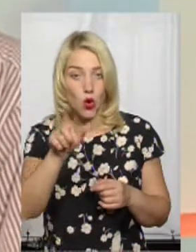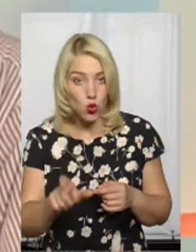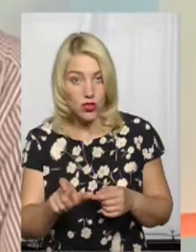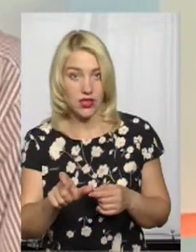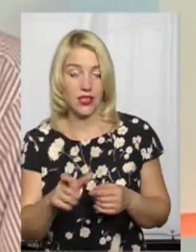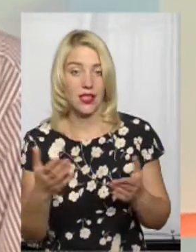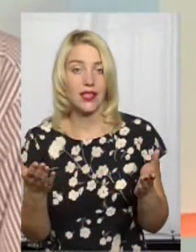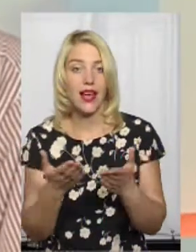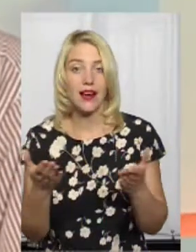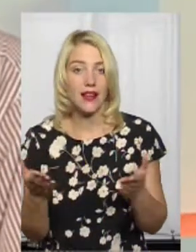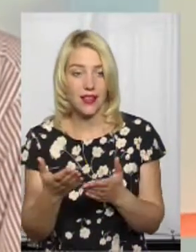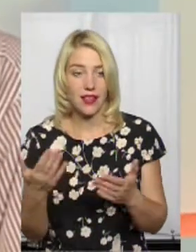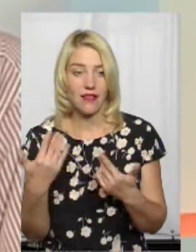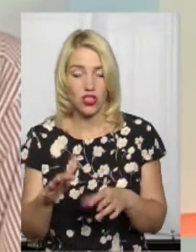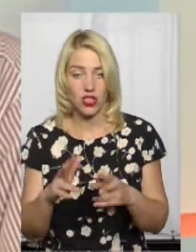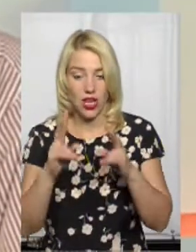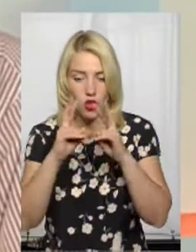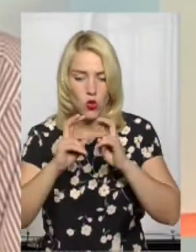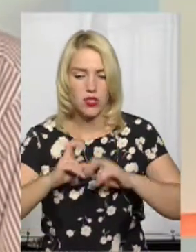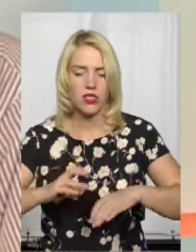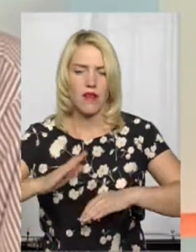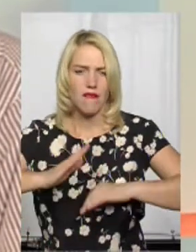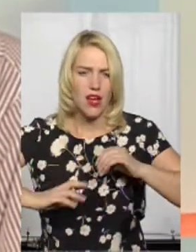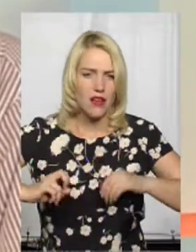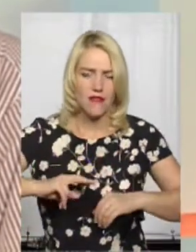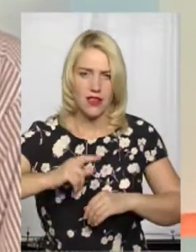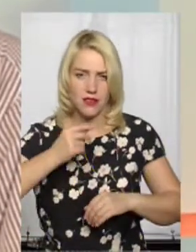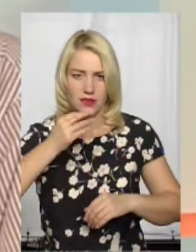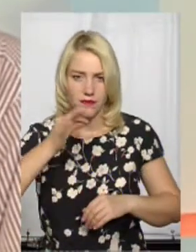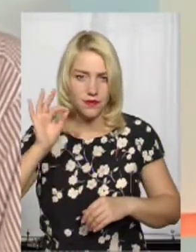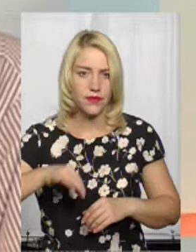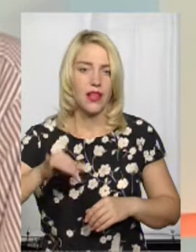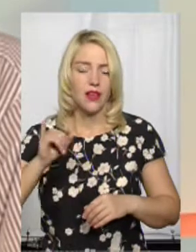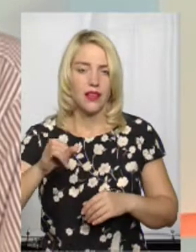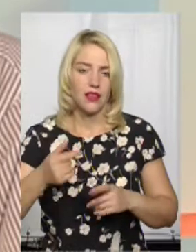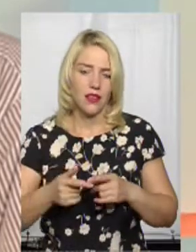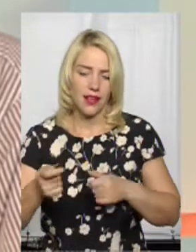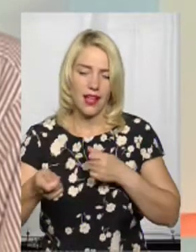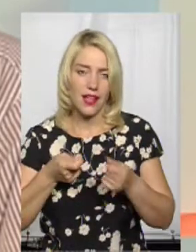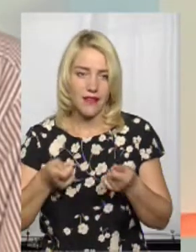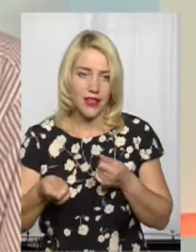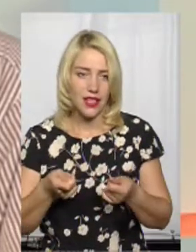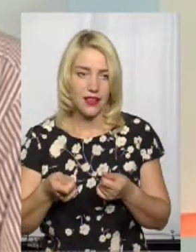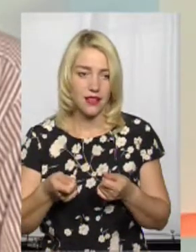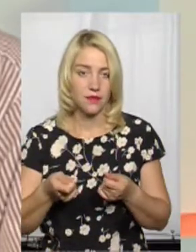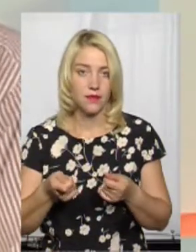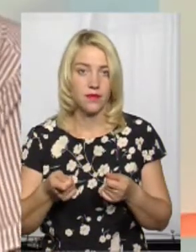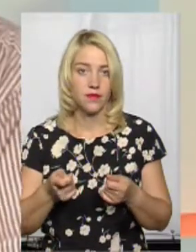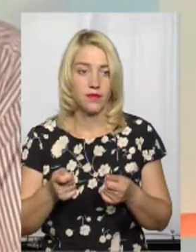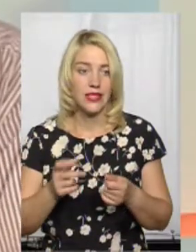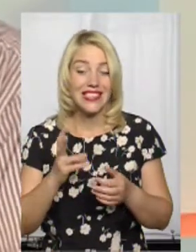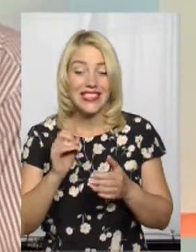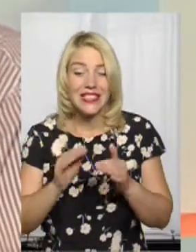людини, яка вже досвідчений фахівець і керівник, як